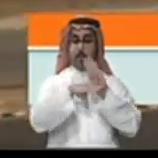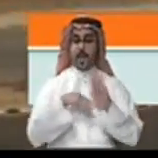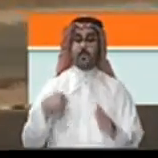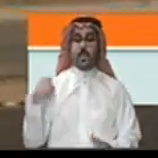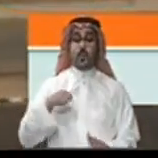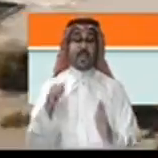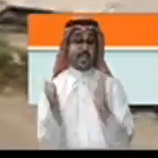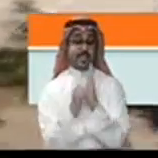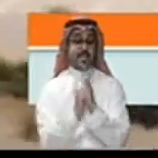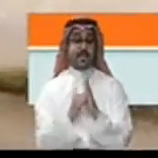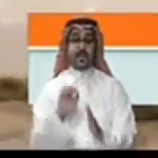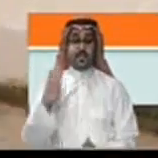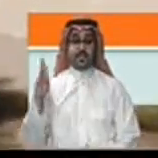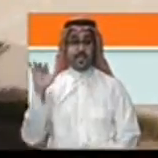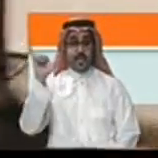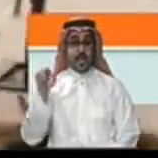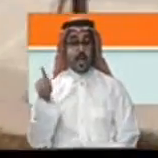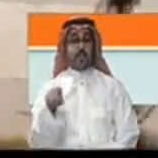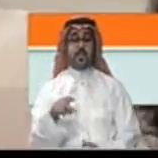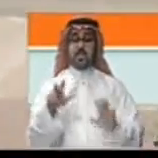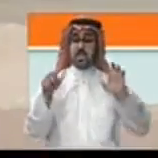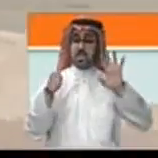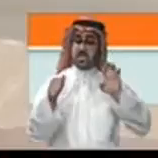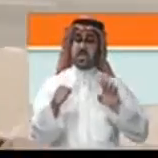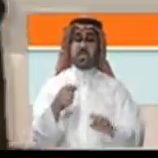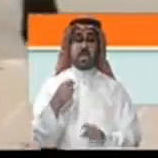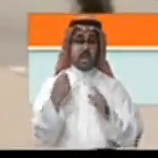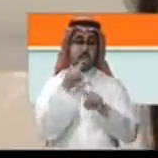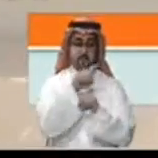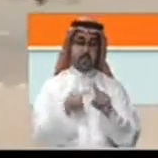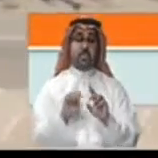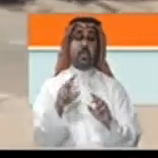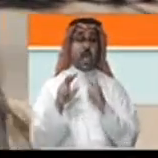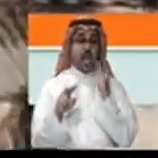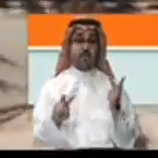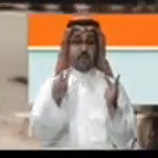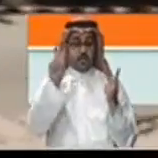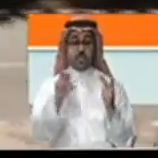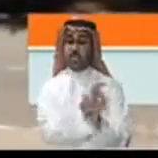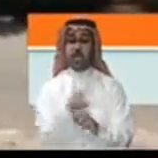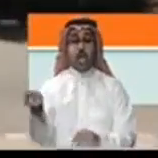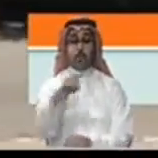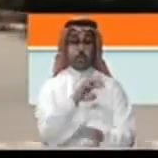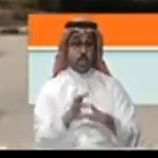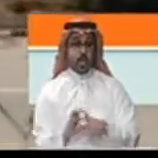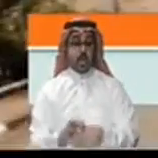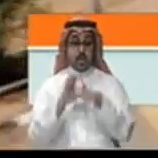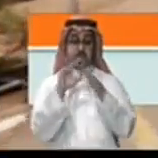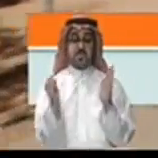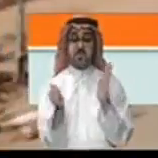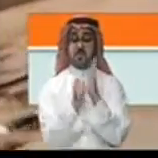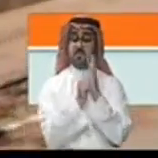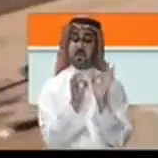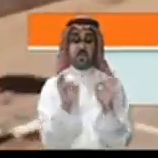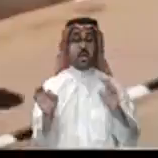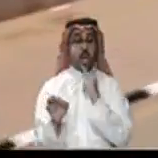نسبة التملك السكنية إلى 60% بحلول عام 2020 والوصول إلى 70% بحلول